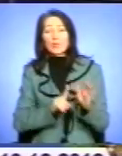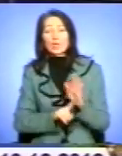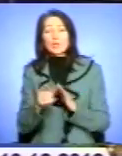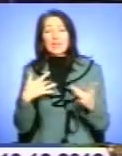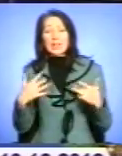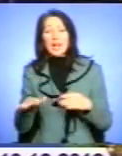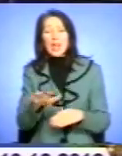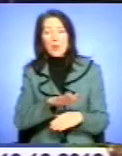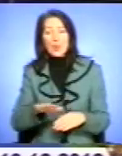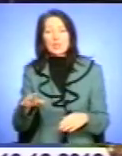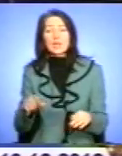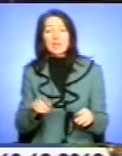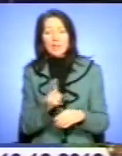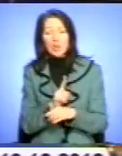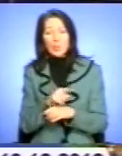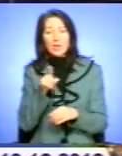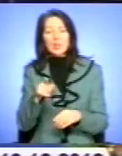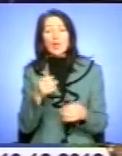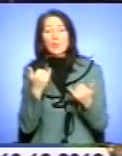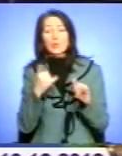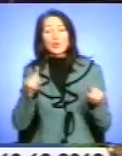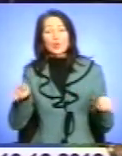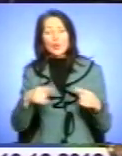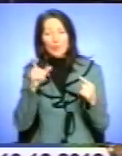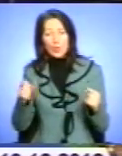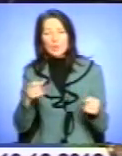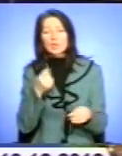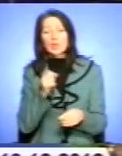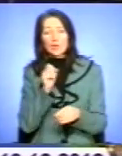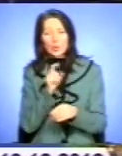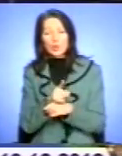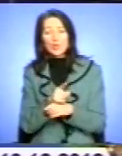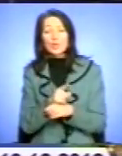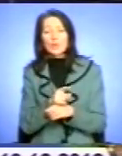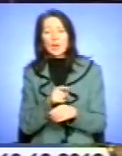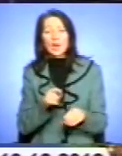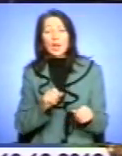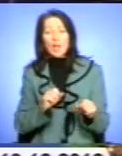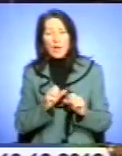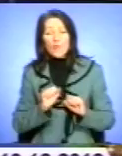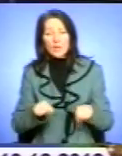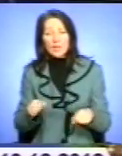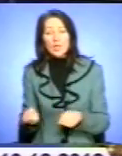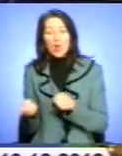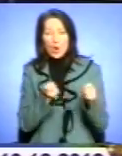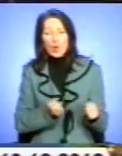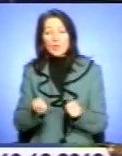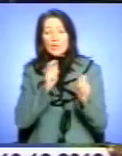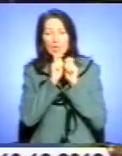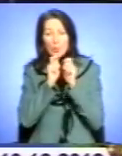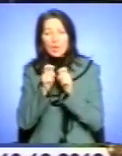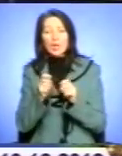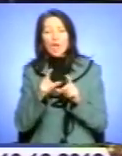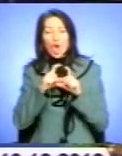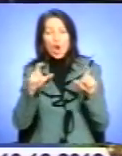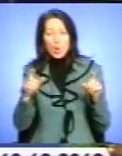Тернополя. Там чудотворець доручив представникам обласної державної адміністрації розвести подарунки дітям до спецшкіл, інтернатів, хлопчикам і дівчаткам